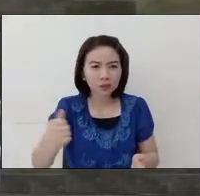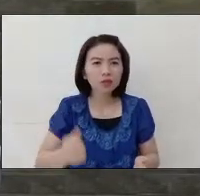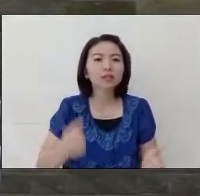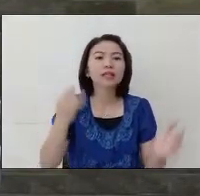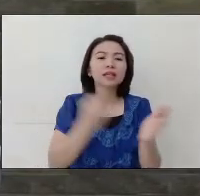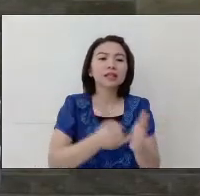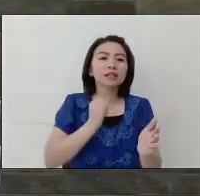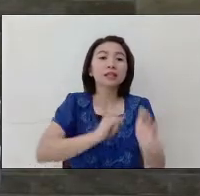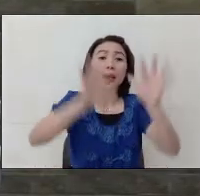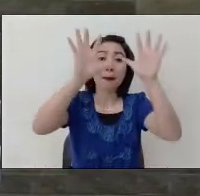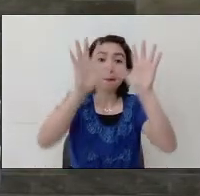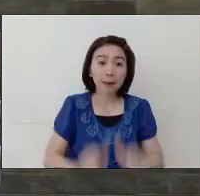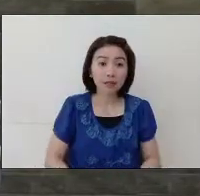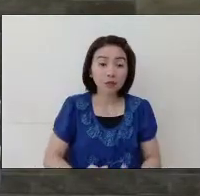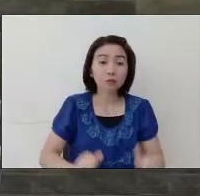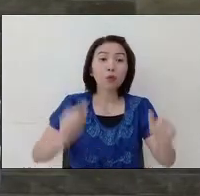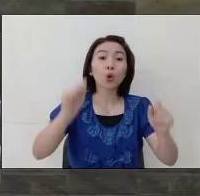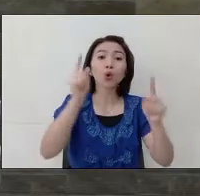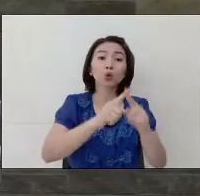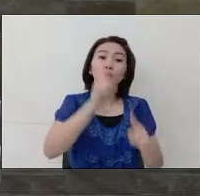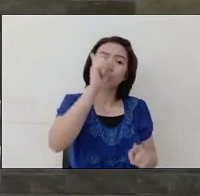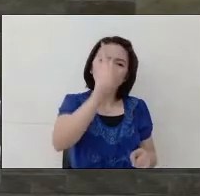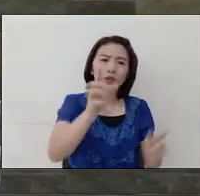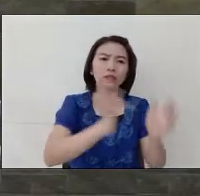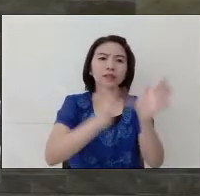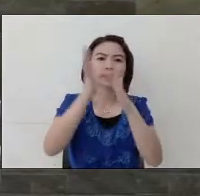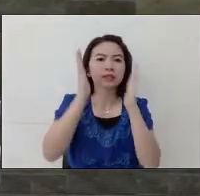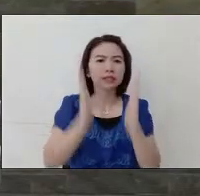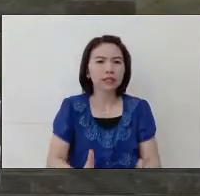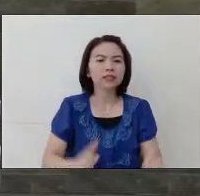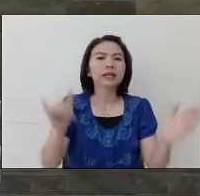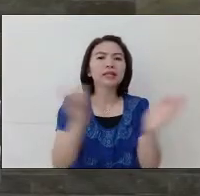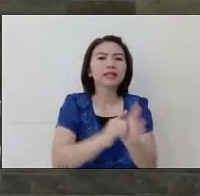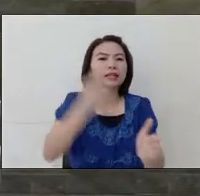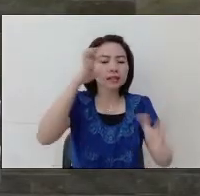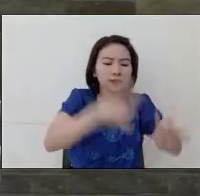mananampalataya na lagyan niya ang kanyang isipan ng hindi true.